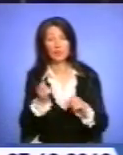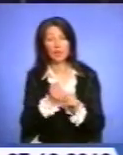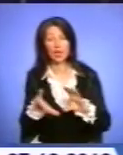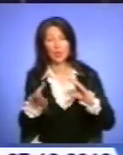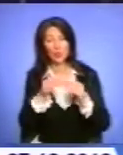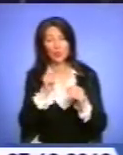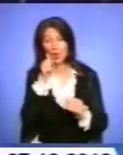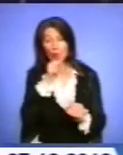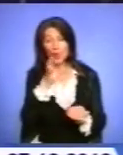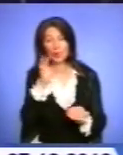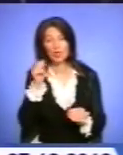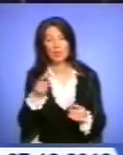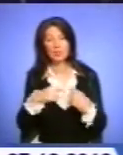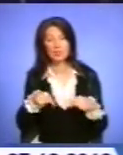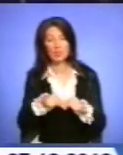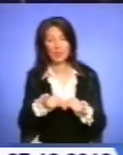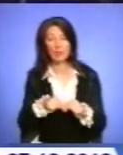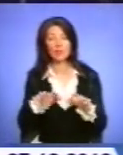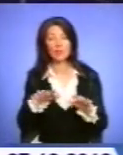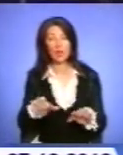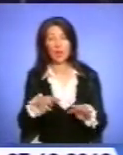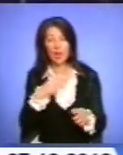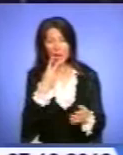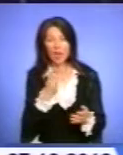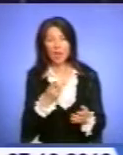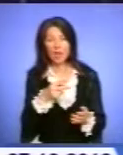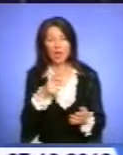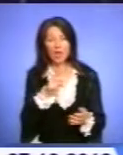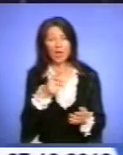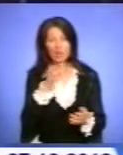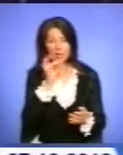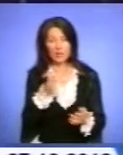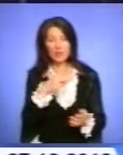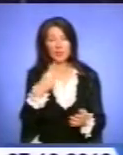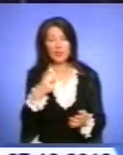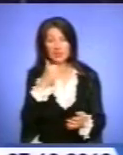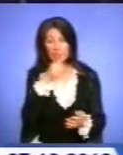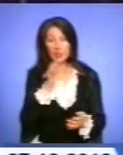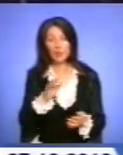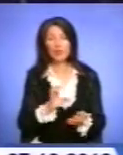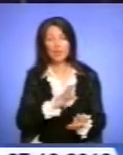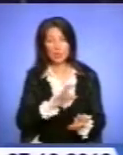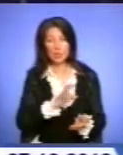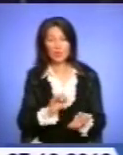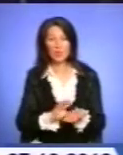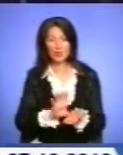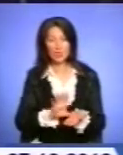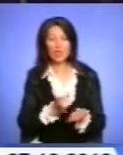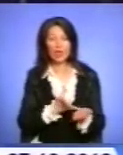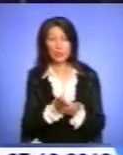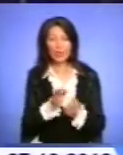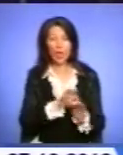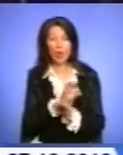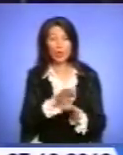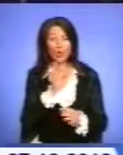соціальній сфері. Посадовець зазначила, що 2012 рік був щедрим на підвищення виплат одиноким матерям та